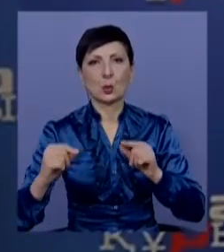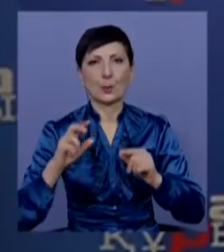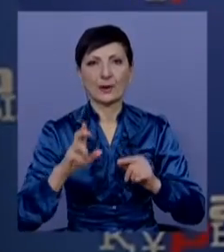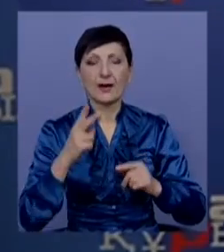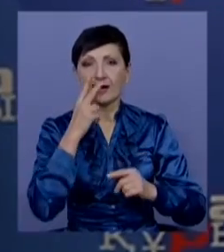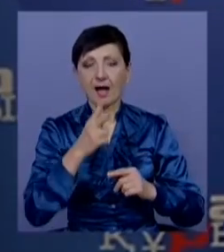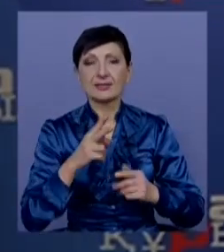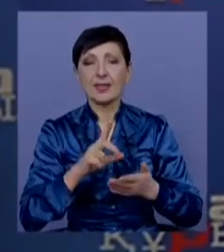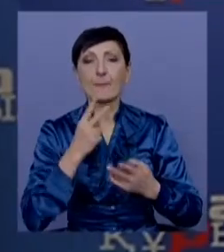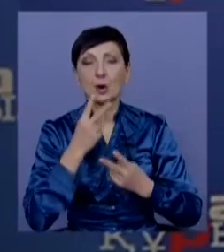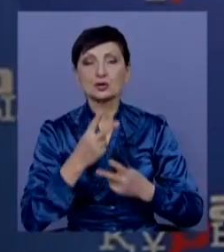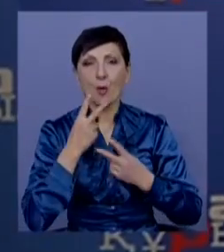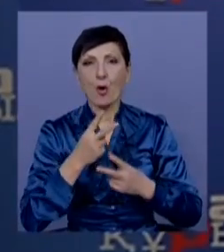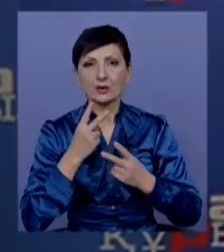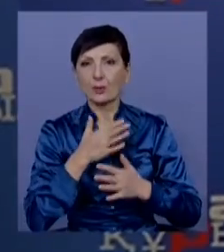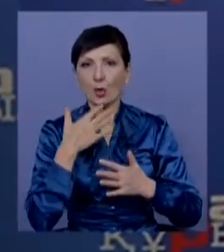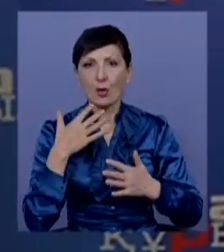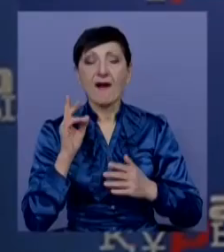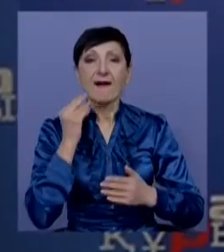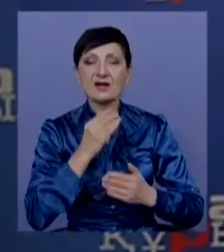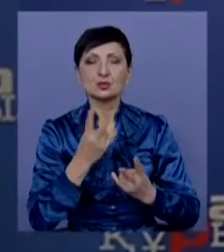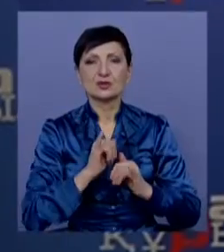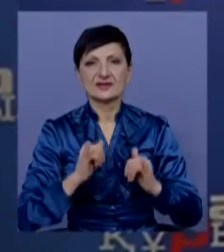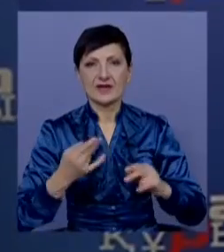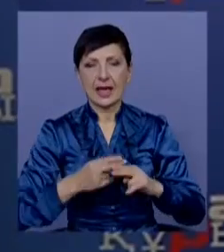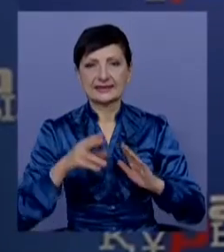глядя на просмотры. Поэтому очень важно качественно развивать этот